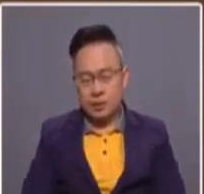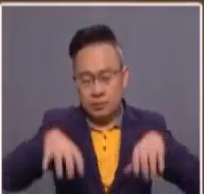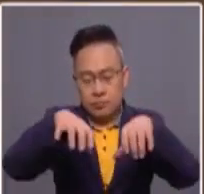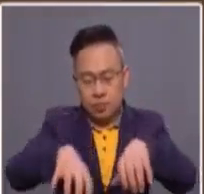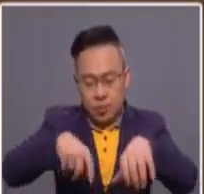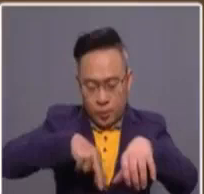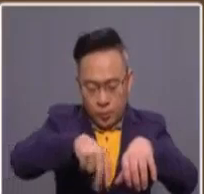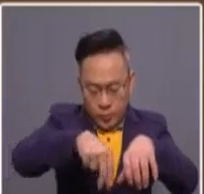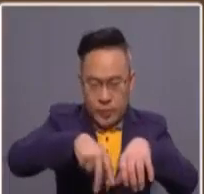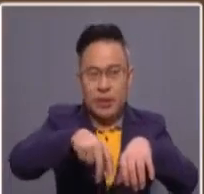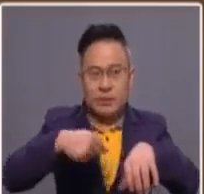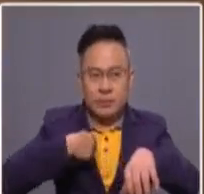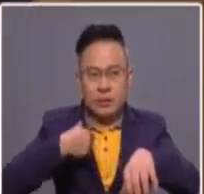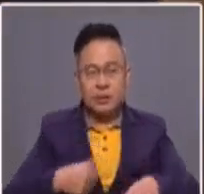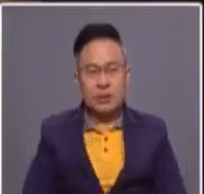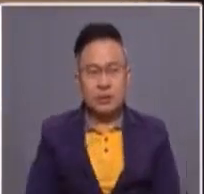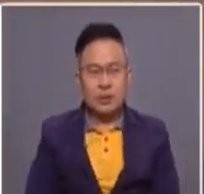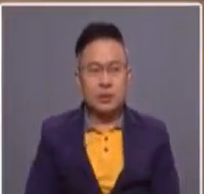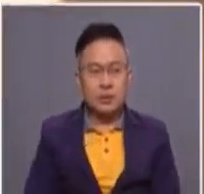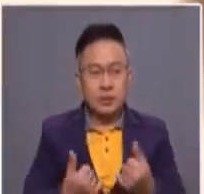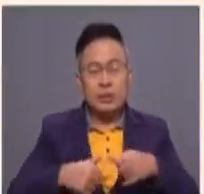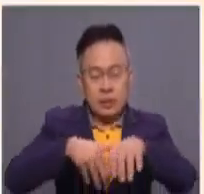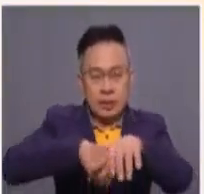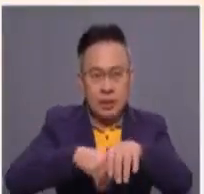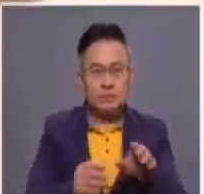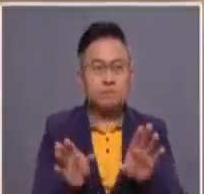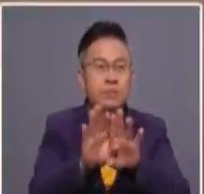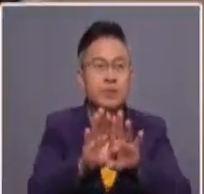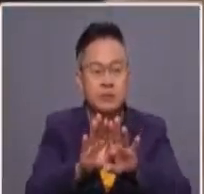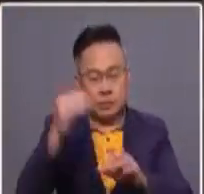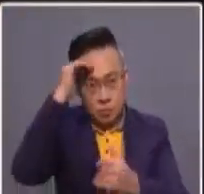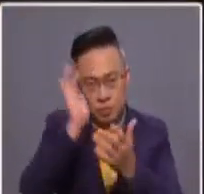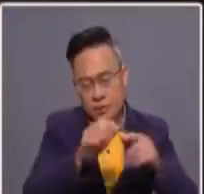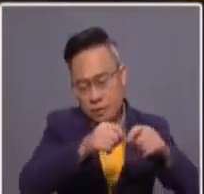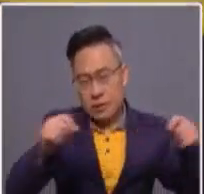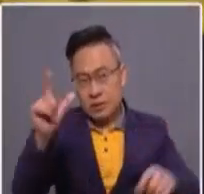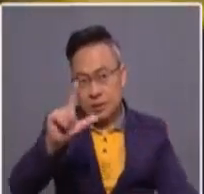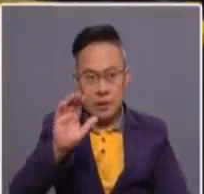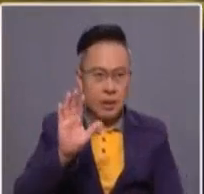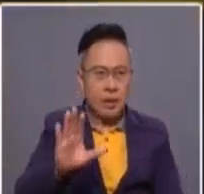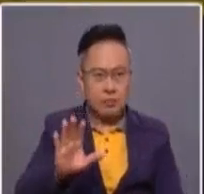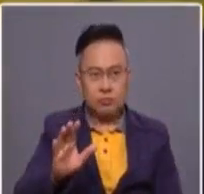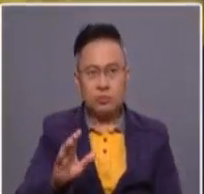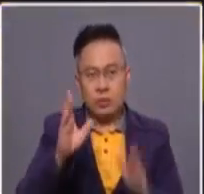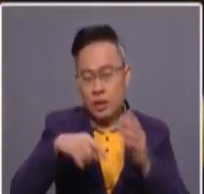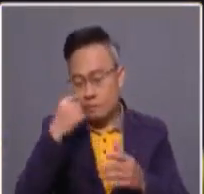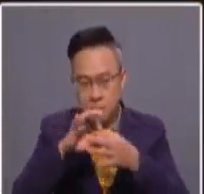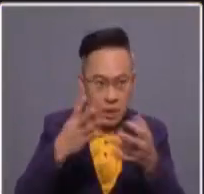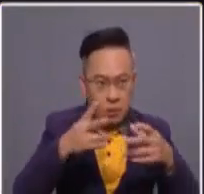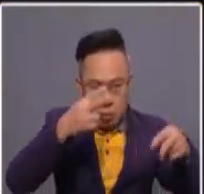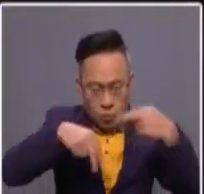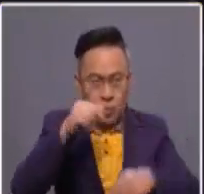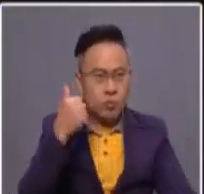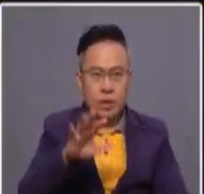ได้พื้นที่บริเวณด้านหลังยังคงปิดพื้นที่โดยใช้ police line นะฮะกั้นไม่ให้ผู้เกี่ยวข้องเข้าไปและยังคงมีตำรวจของส